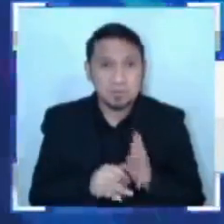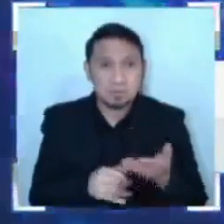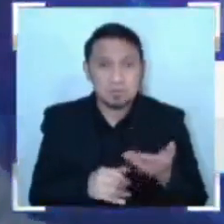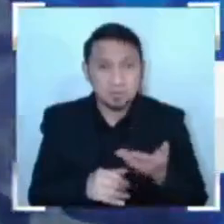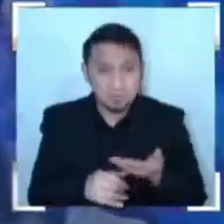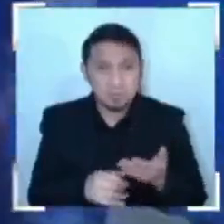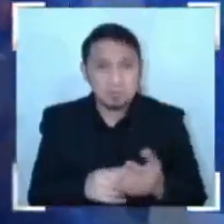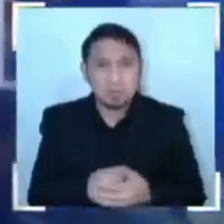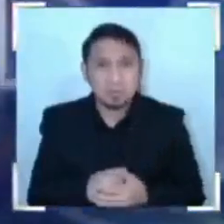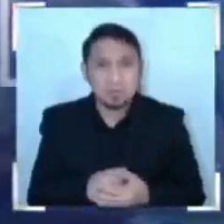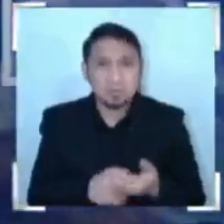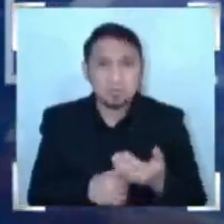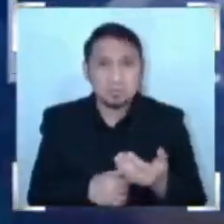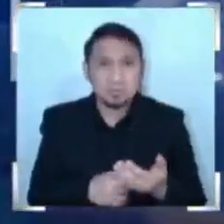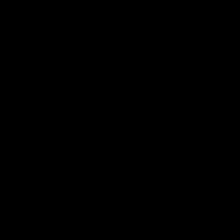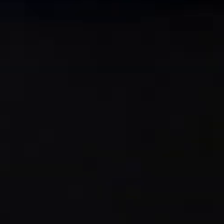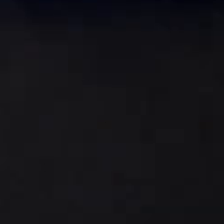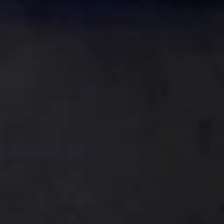Morong, ang inyong saksi.